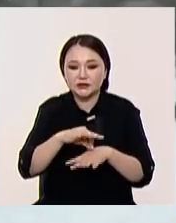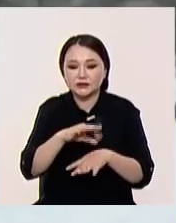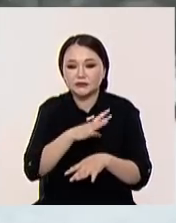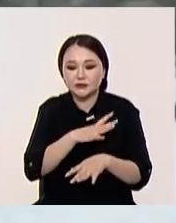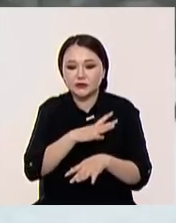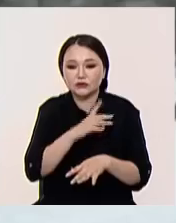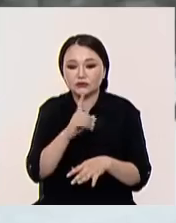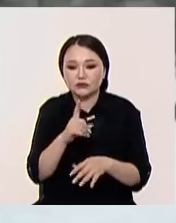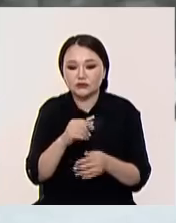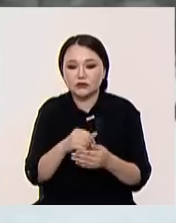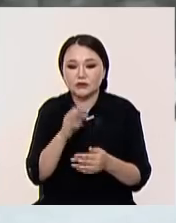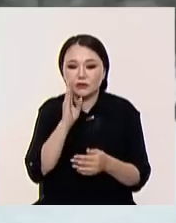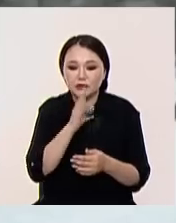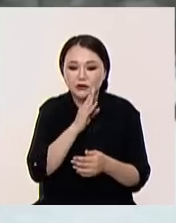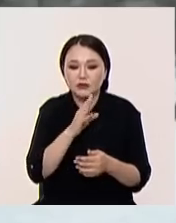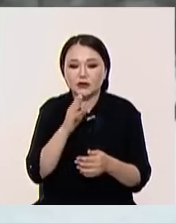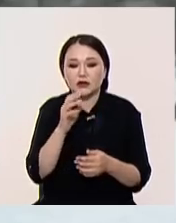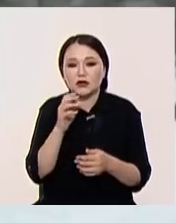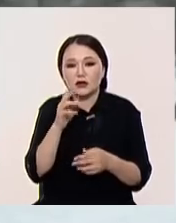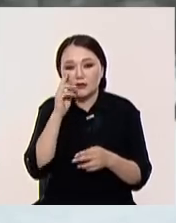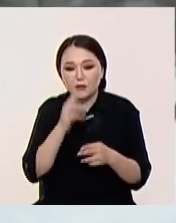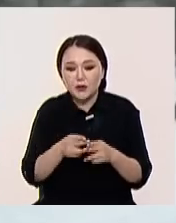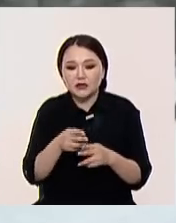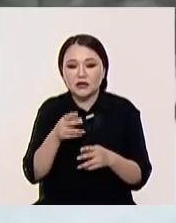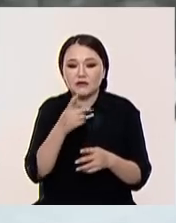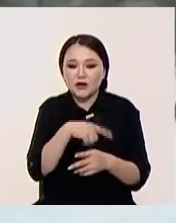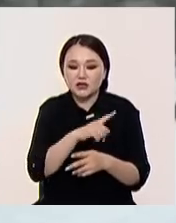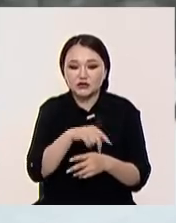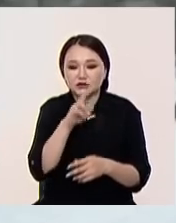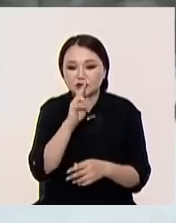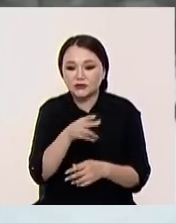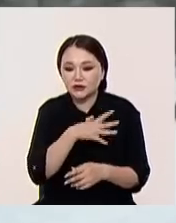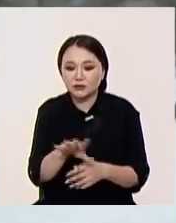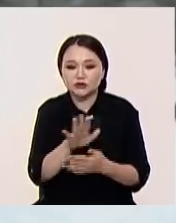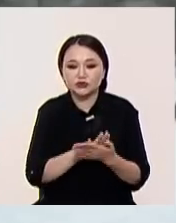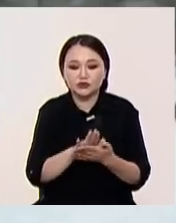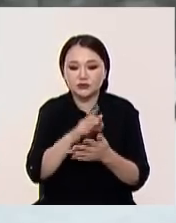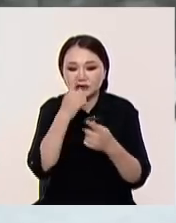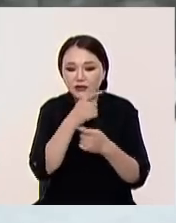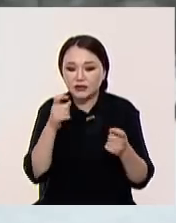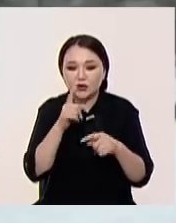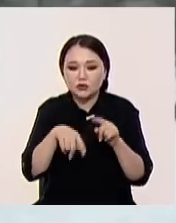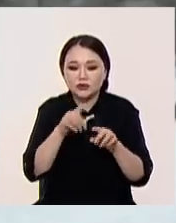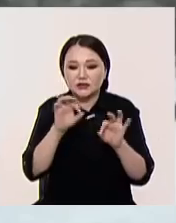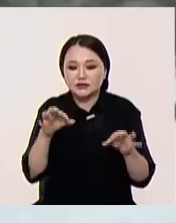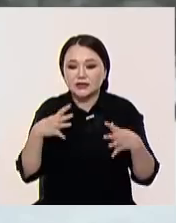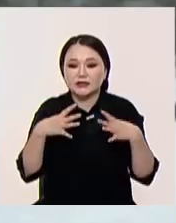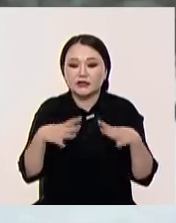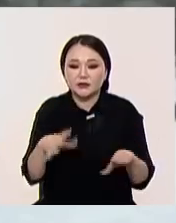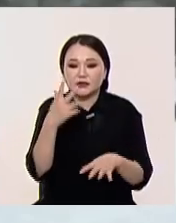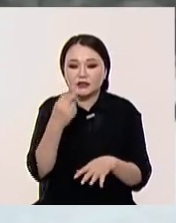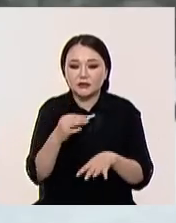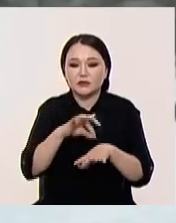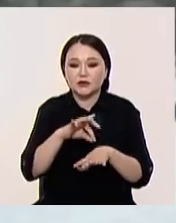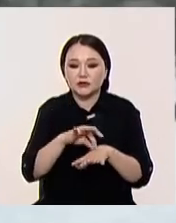дейт. Бирок та анасы да, агасы да биздин ауруканага хабарламаган, эч кайда хабарламаган, эч кайда туусканына айтпаган. 3 күн